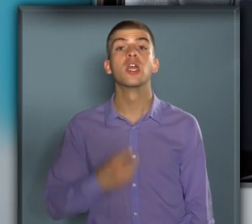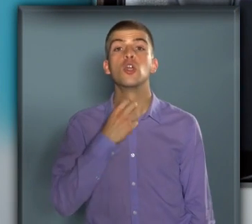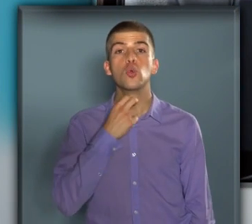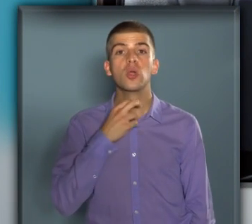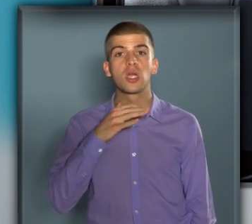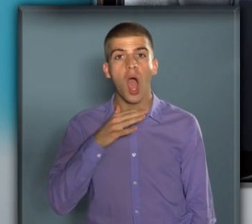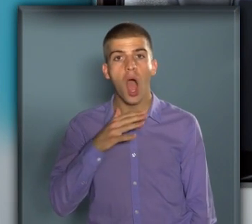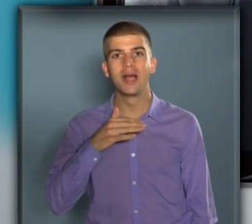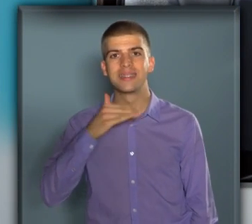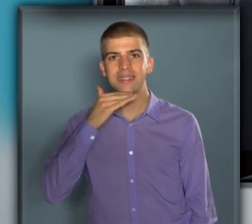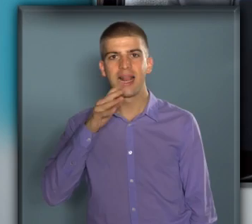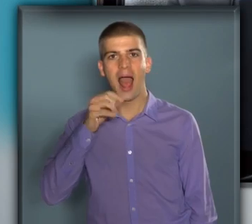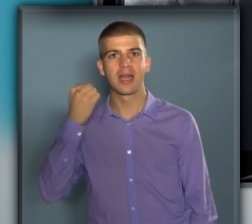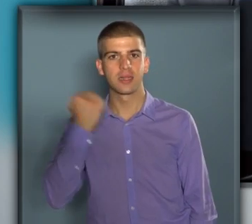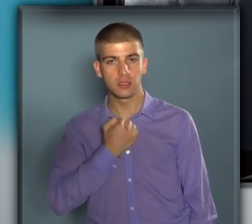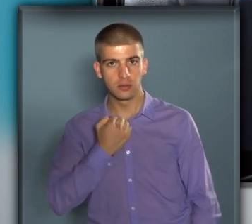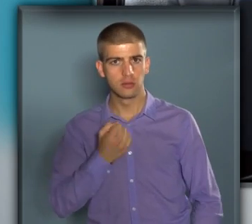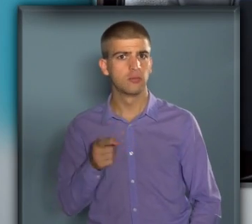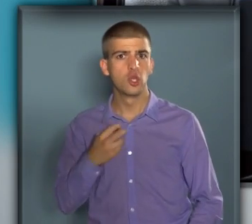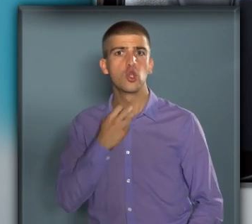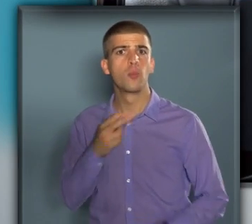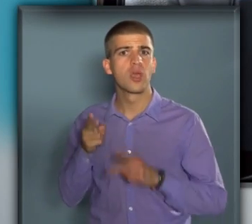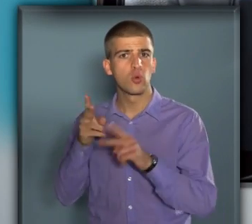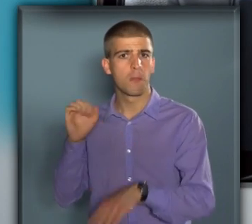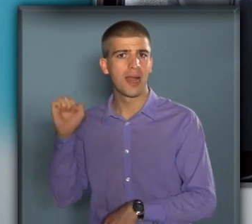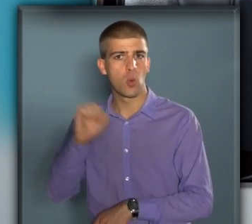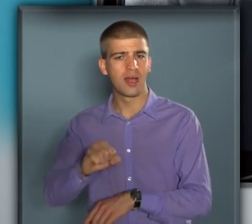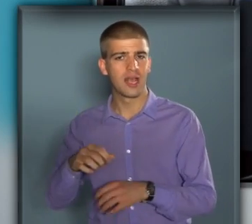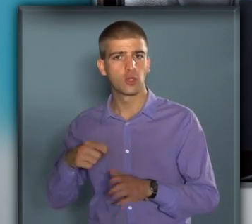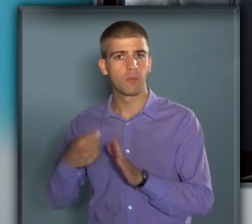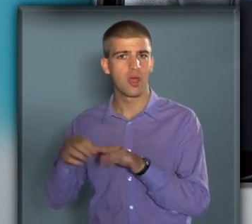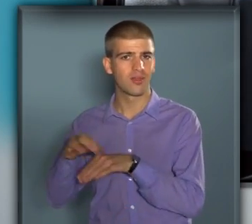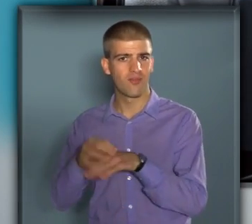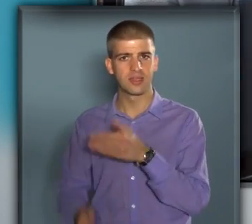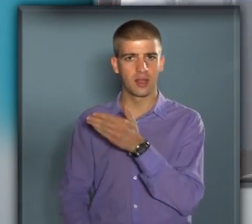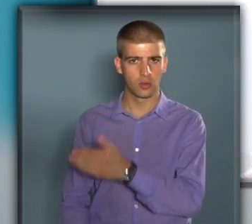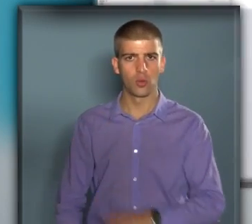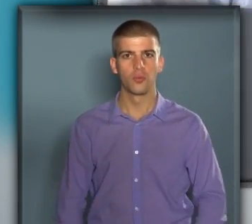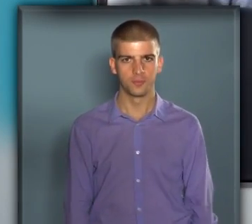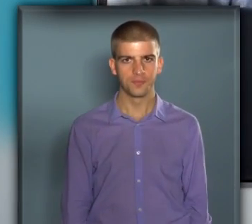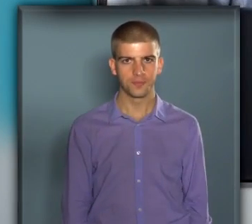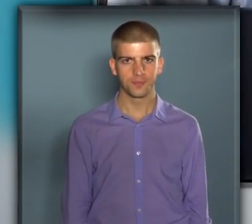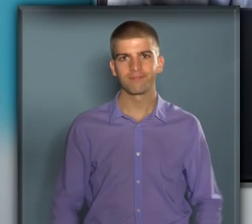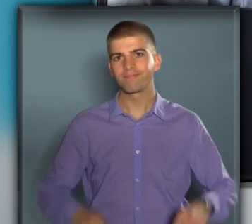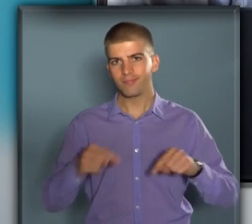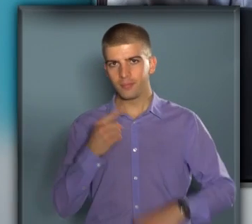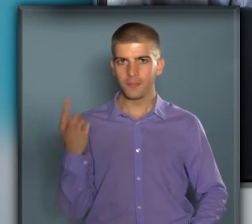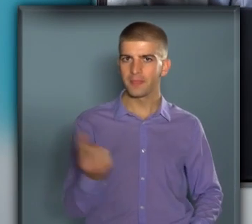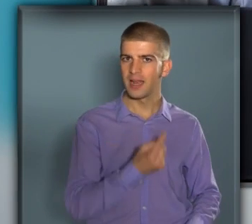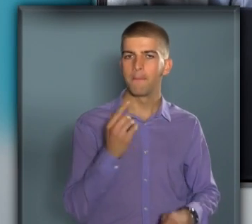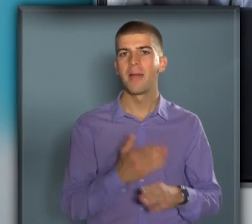és Gyurka Szilárdot, a Gyömbölyi úti beruházás projekt vezetőjét. Ugyan a teremben már